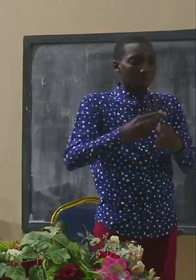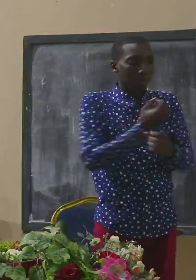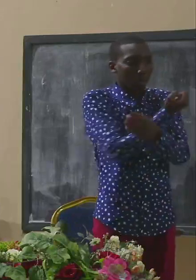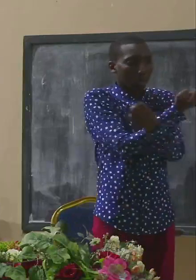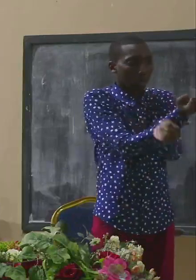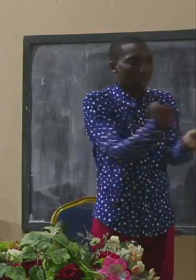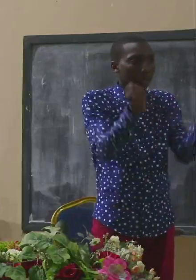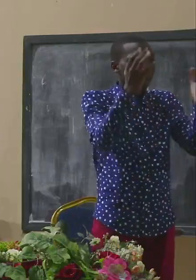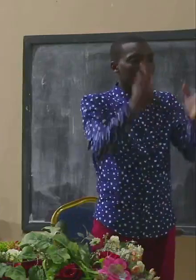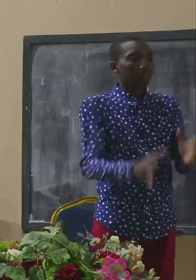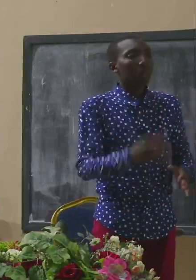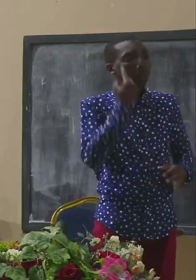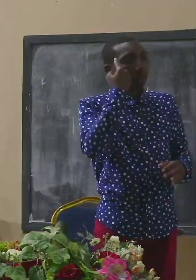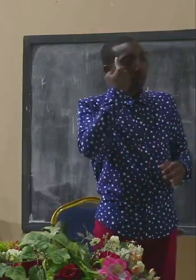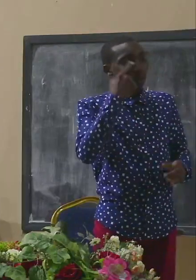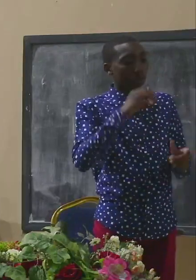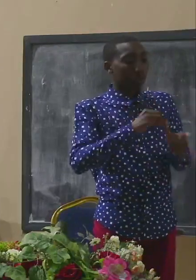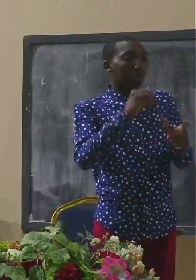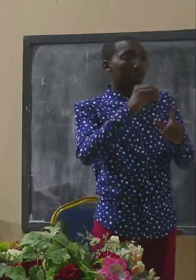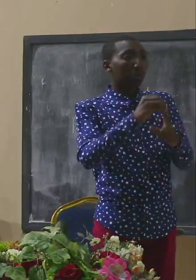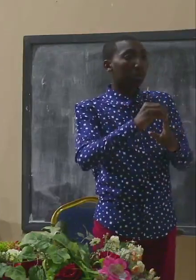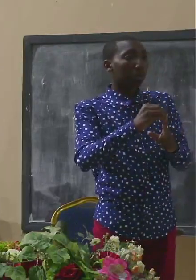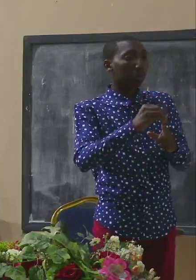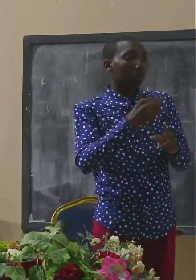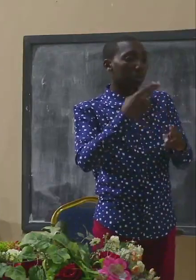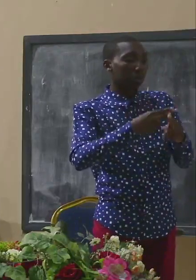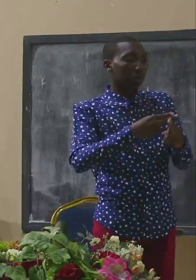ou de guérisseur. Voilà ya mponyaji.